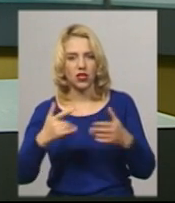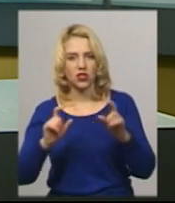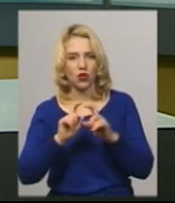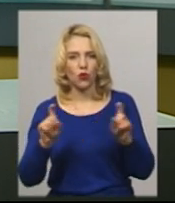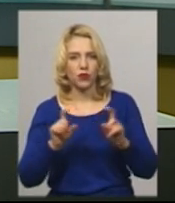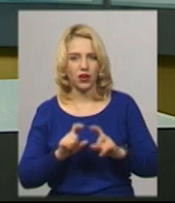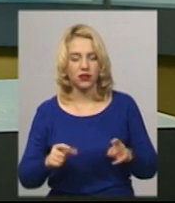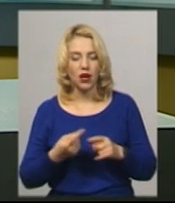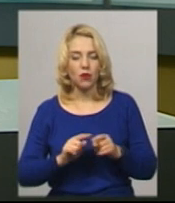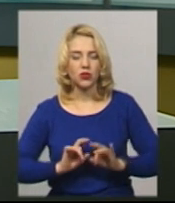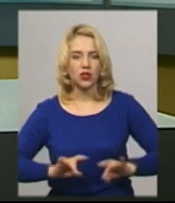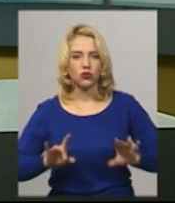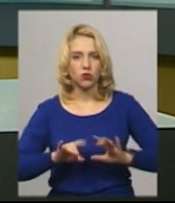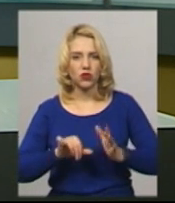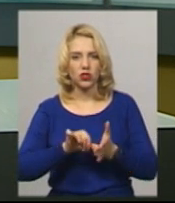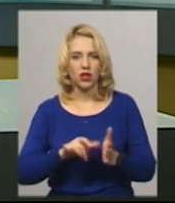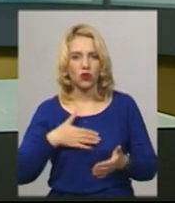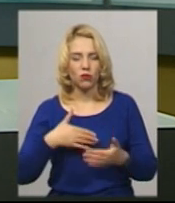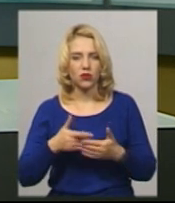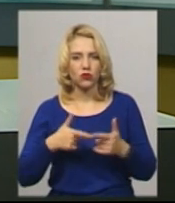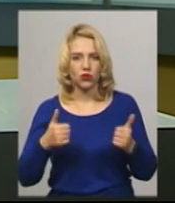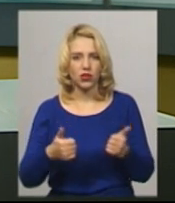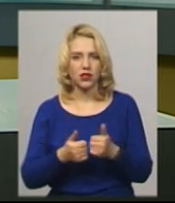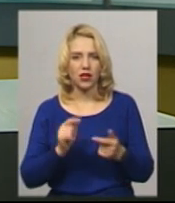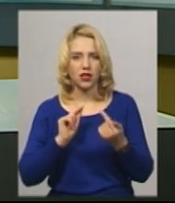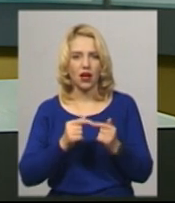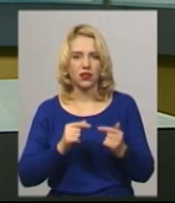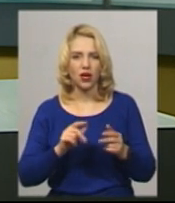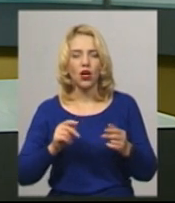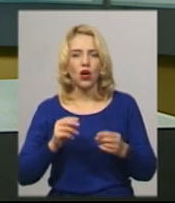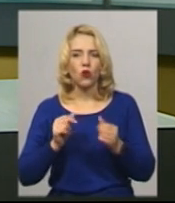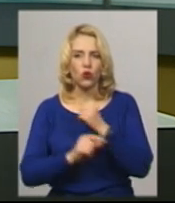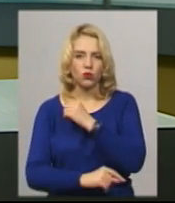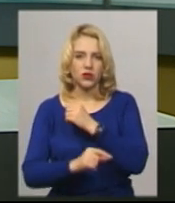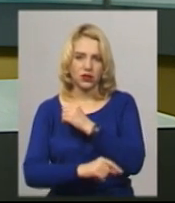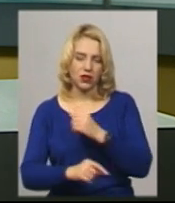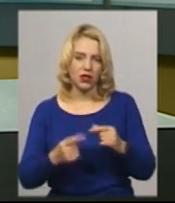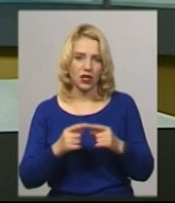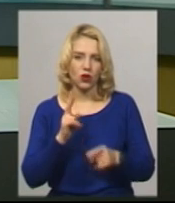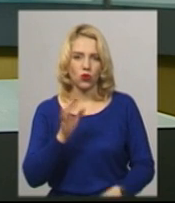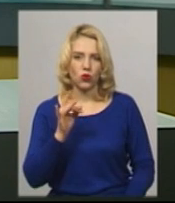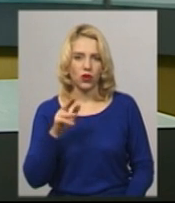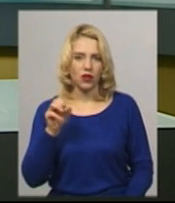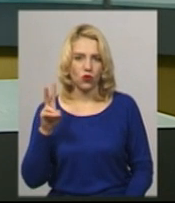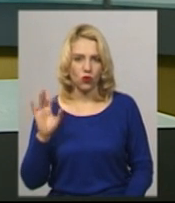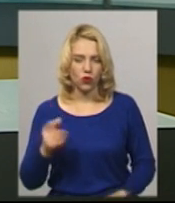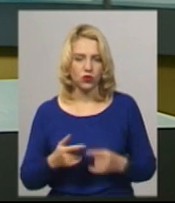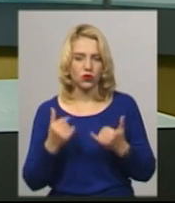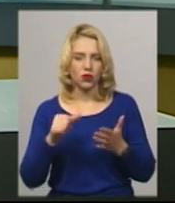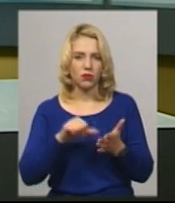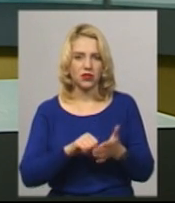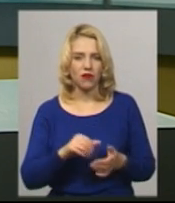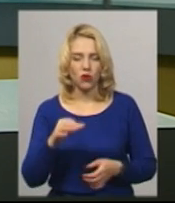об'єктів. Про це розповів член громадської організації «Антикорупційний штаб» Ілля Кротенко. Сьогодні він представив в обласному